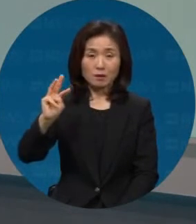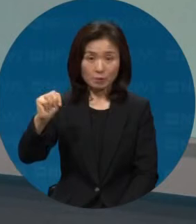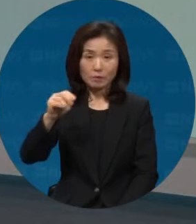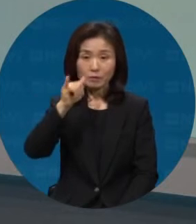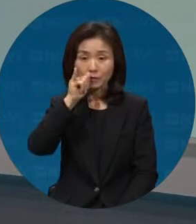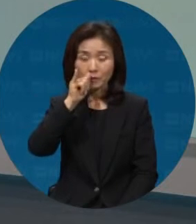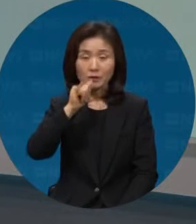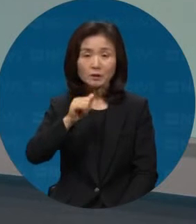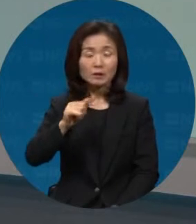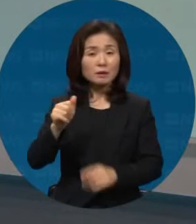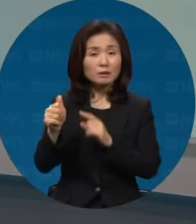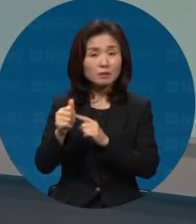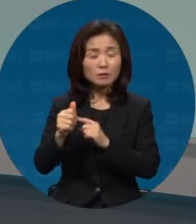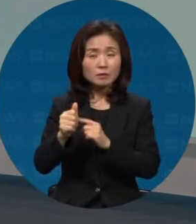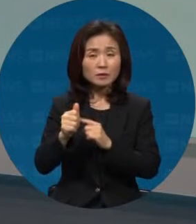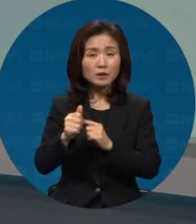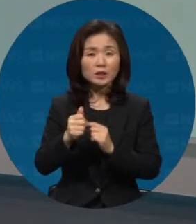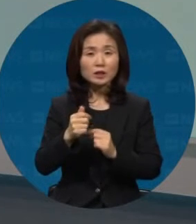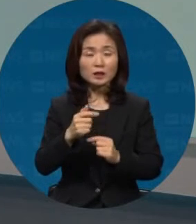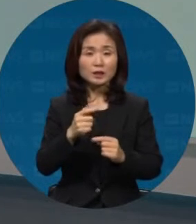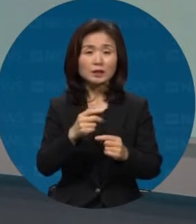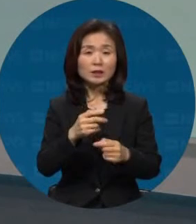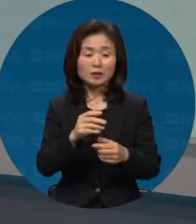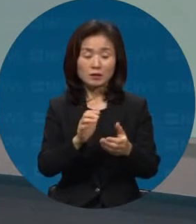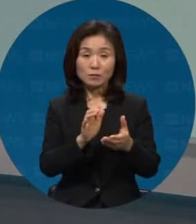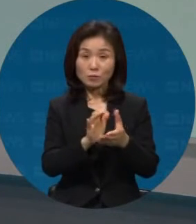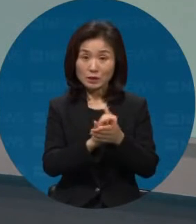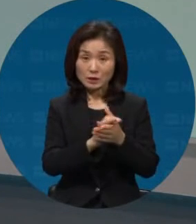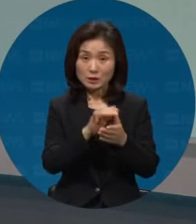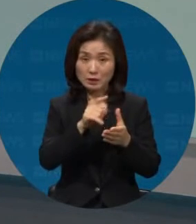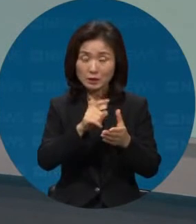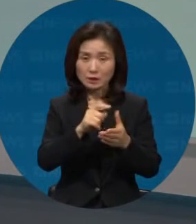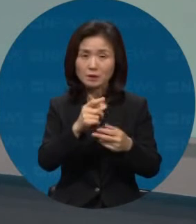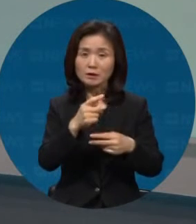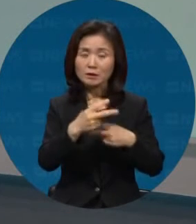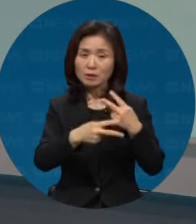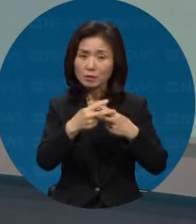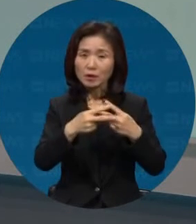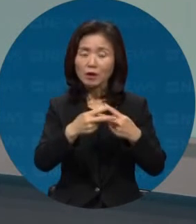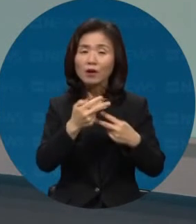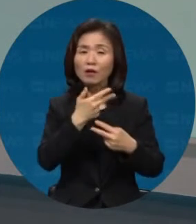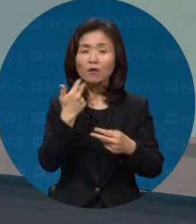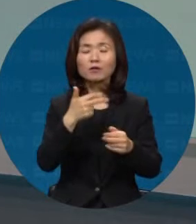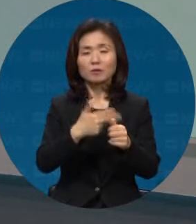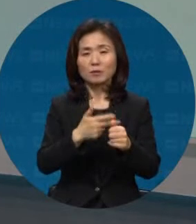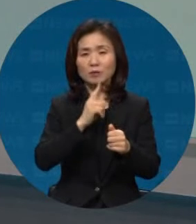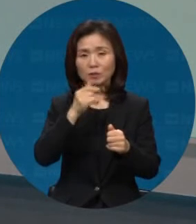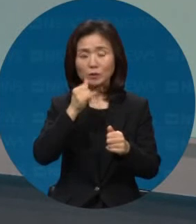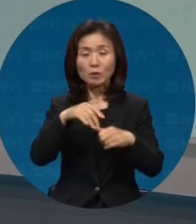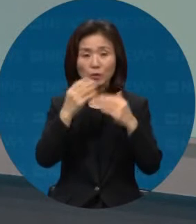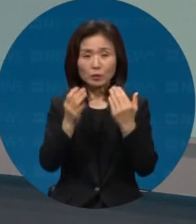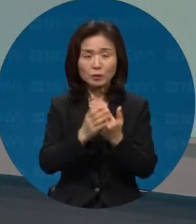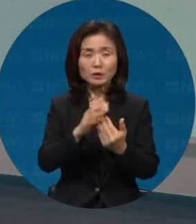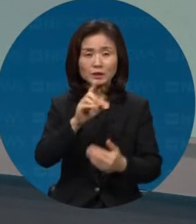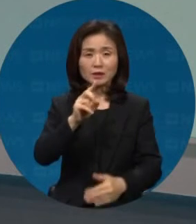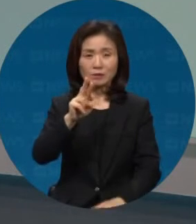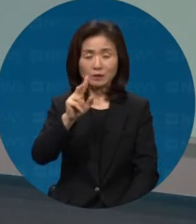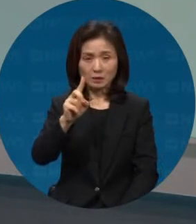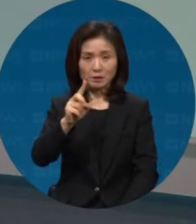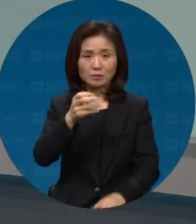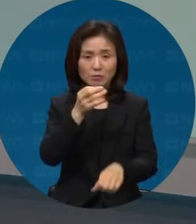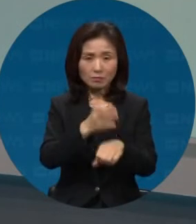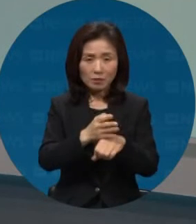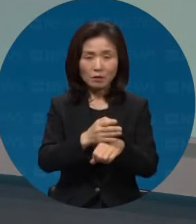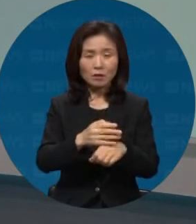램은 프렌즈를 영어 선생님 이라고 부르는데요 모든 시즌 디비디를 다 사다가 처음에는 한글 자막으로 보고